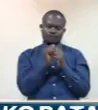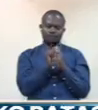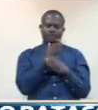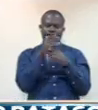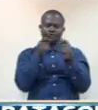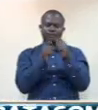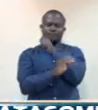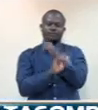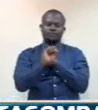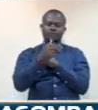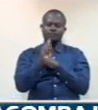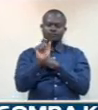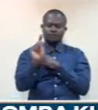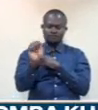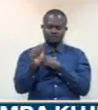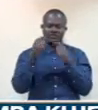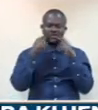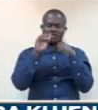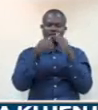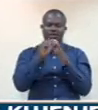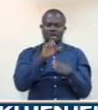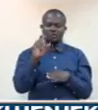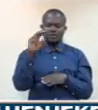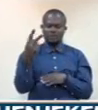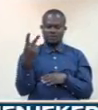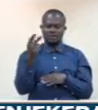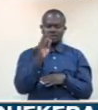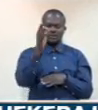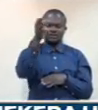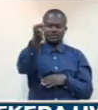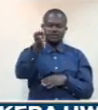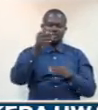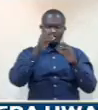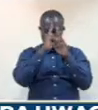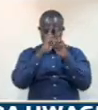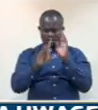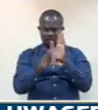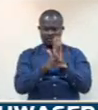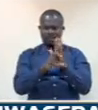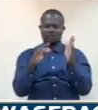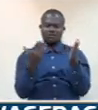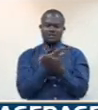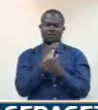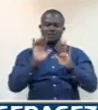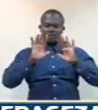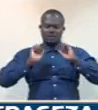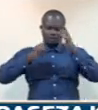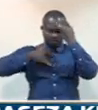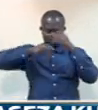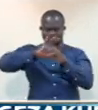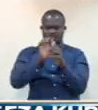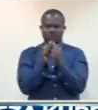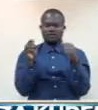bw'igihugu Professor Shyaka Anastase avuga ko muri ibi byumweru bibiri biri imbere agiye kubahirizwa amabwiriza mashya yo kurwanya icyorezo cya